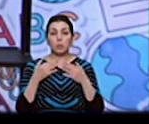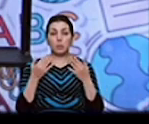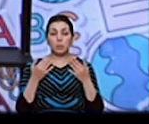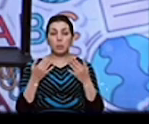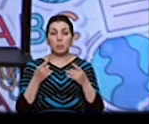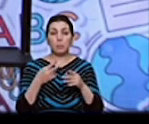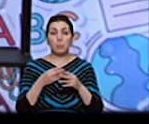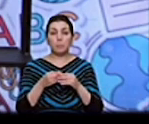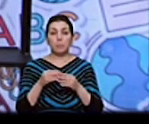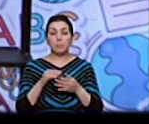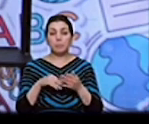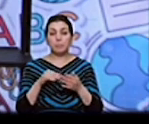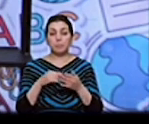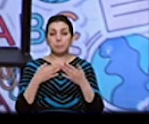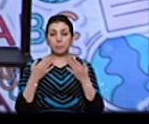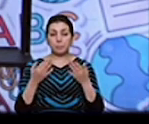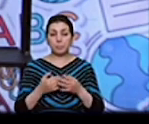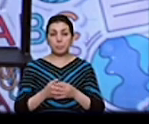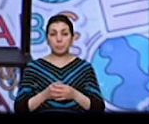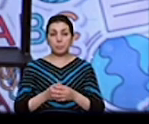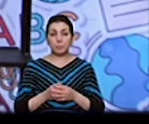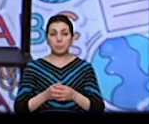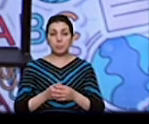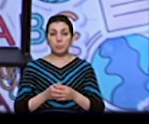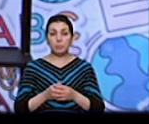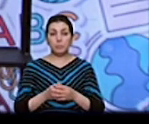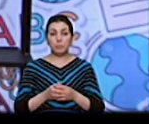hikoyani yana bir bor qayta hikoyalab olamiz.